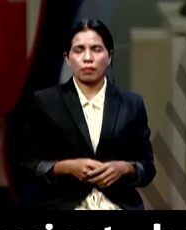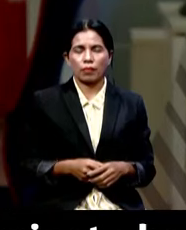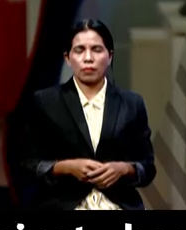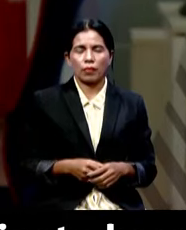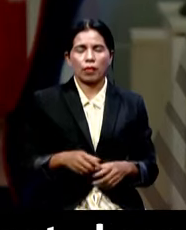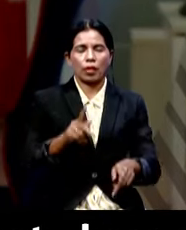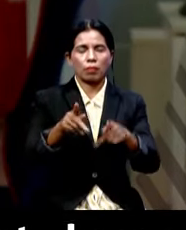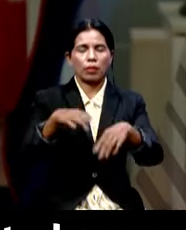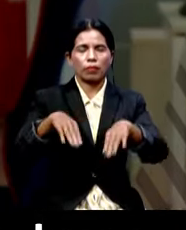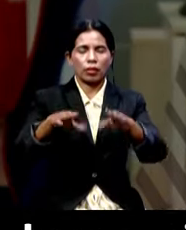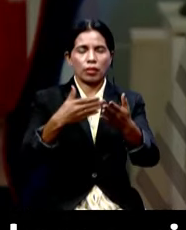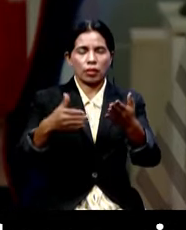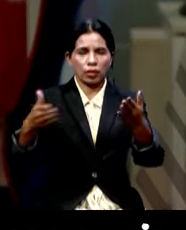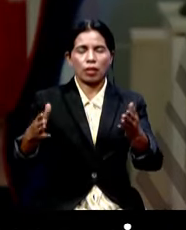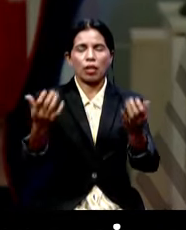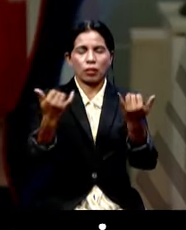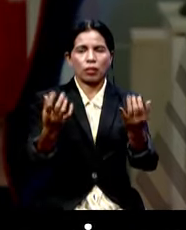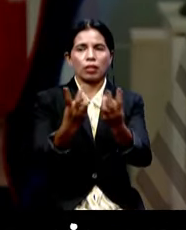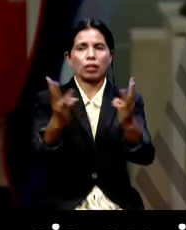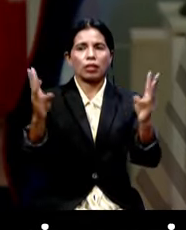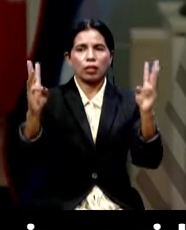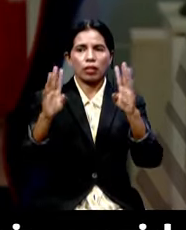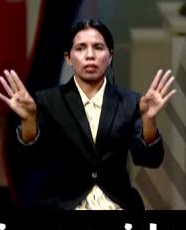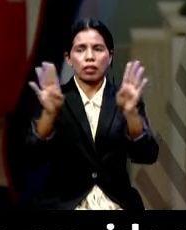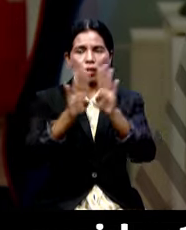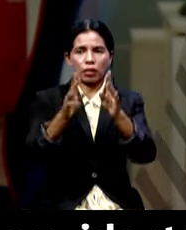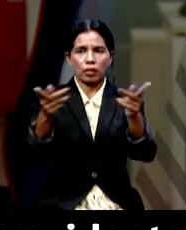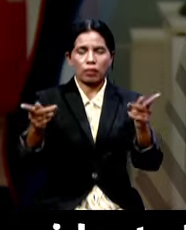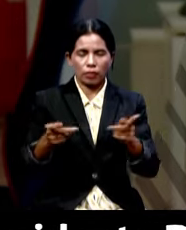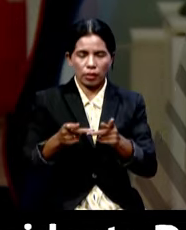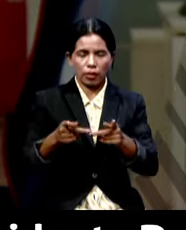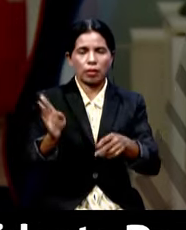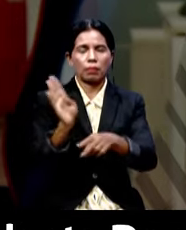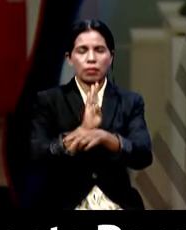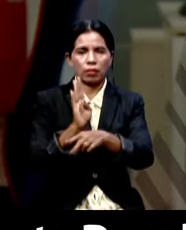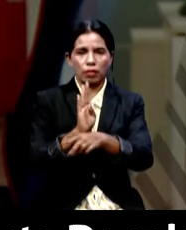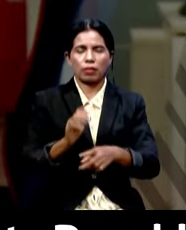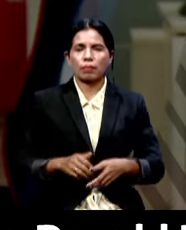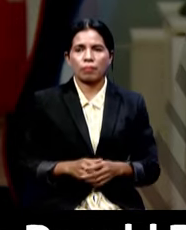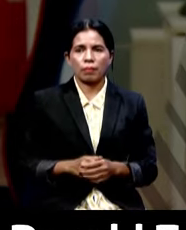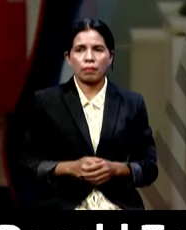Negosiante obranta sitolo a hudi din kalen hudi takasira ni fatti negozio.